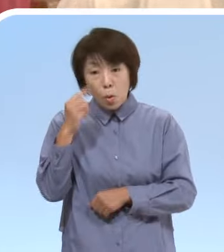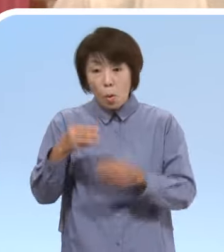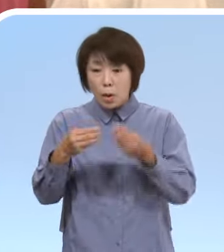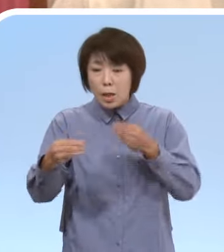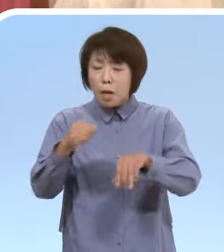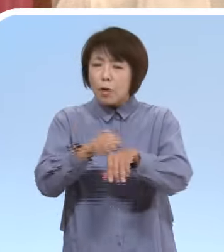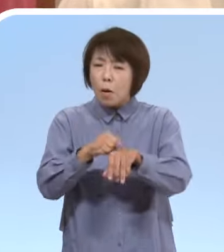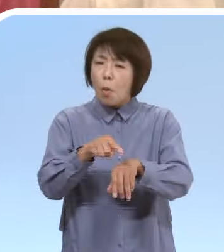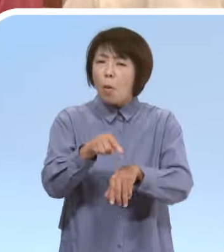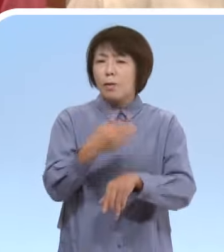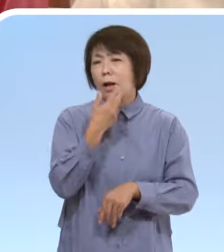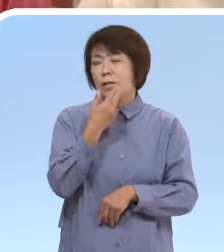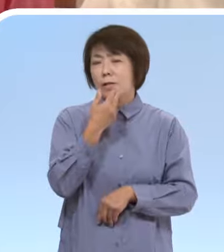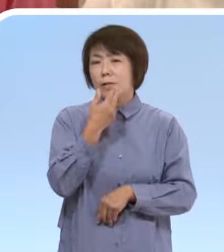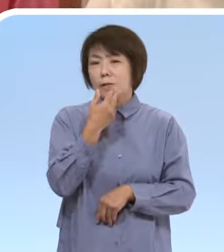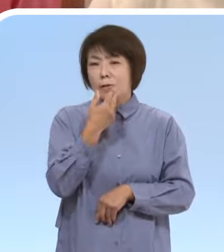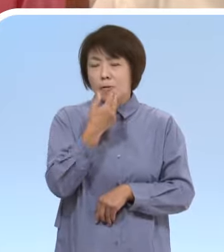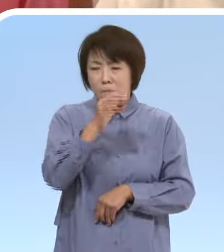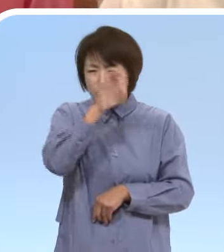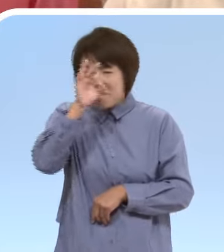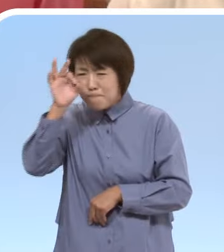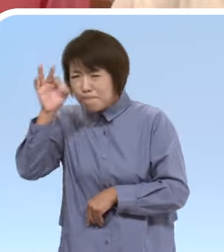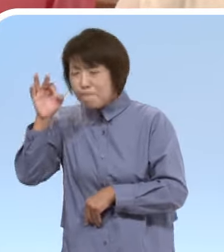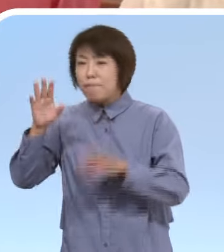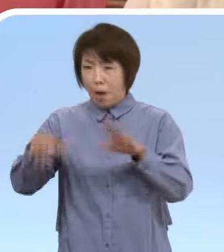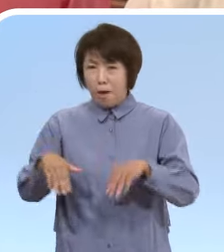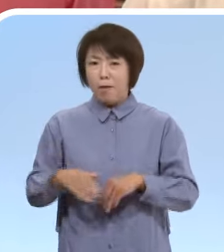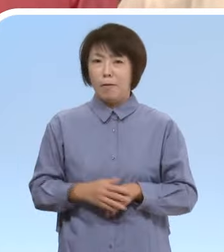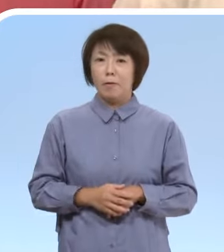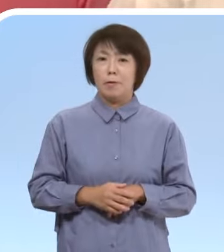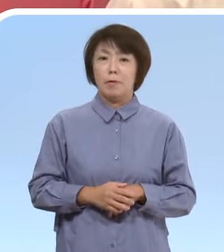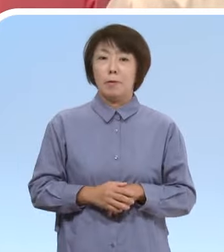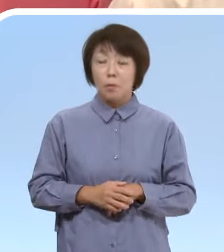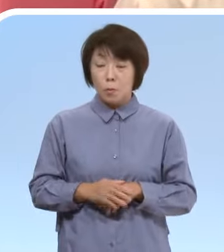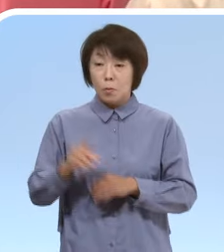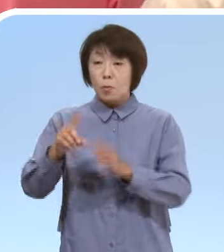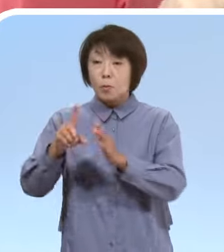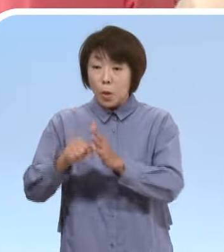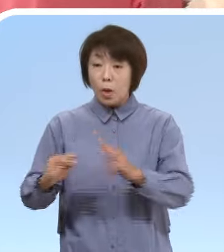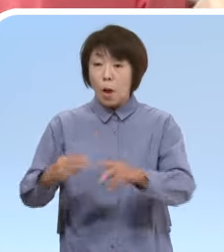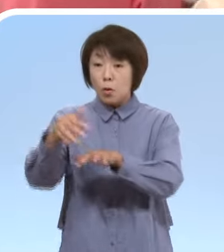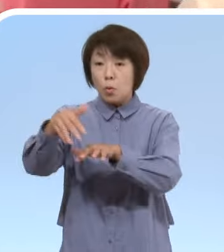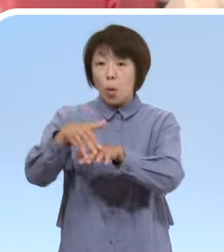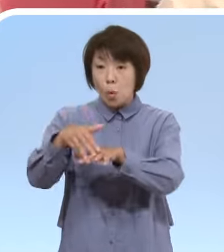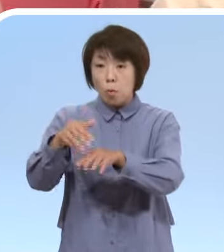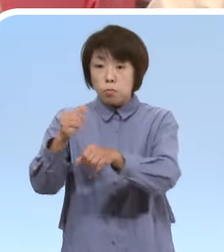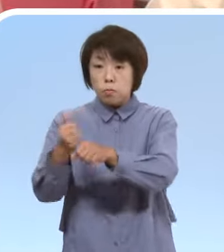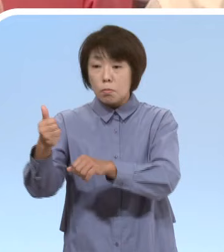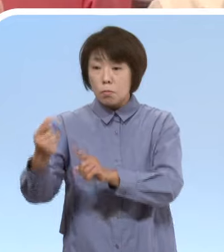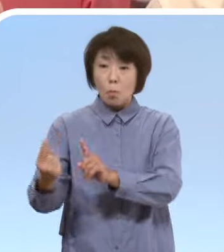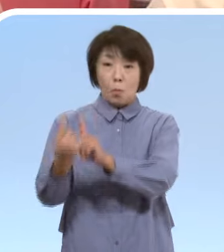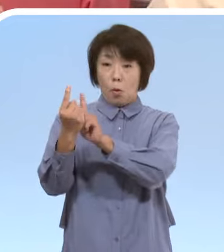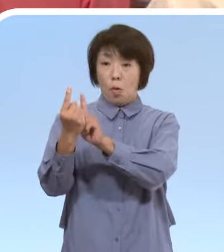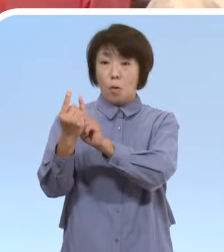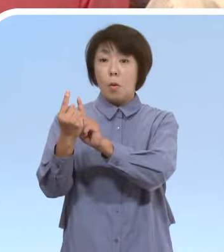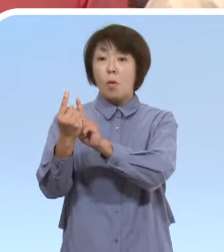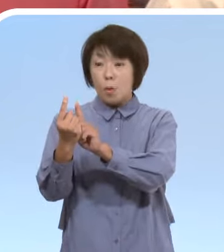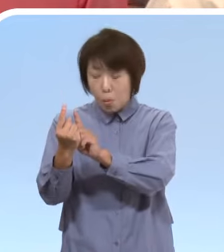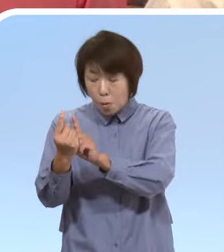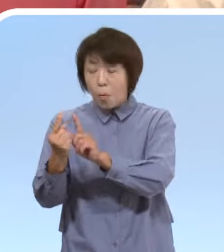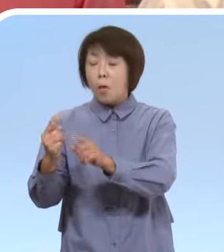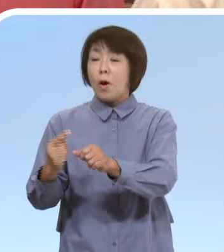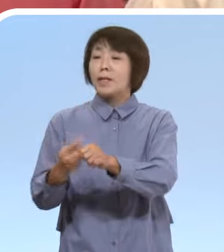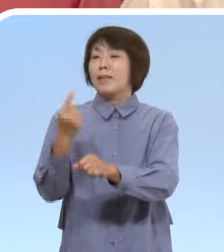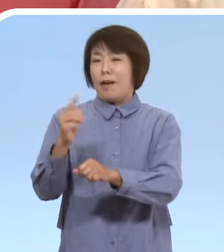は素材だなと思って、はい、生地を探し回ったんですよ、はい、日本中を、 はい、 その時に播州織の職人さんに出会ったの